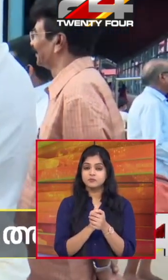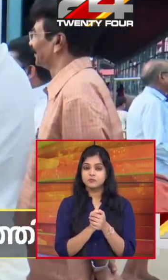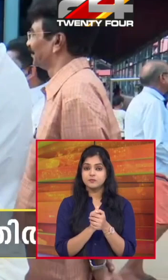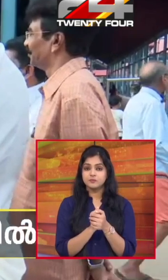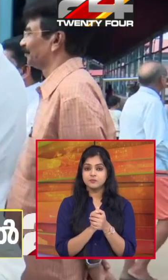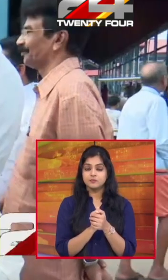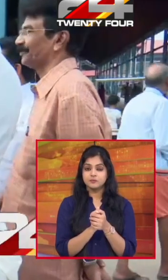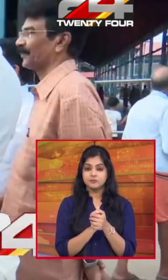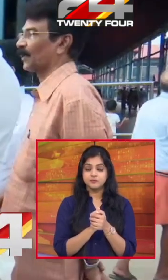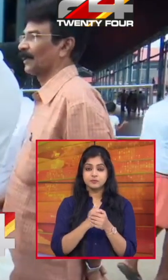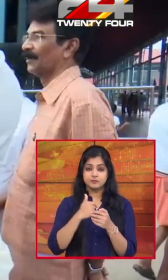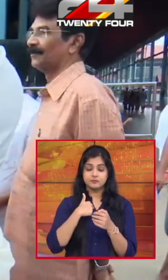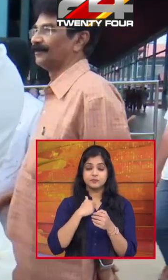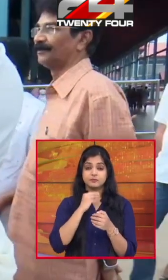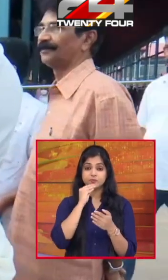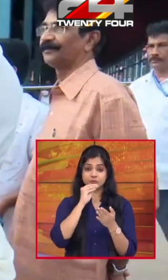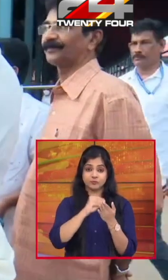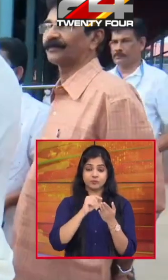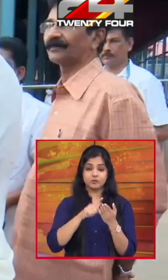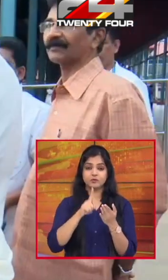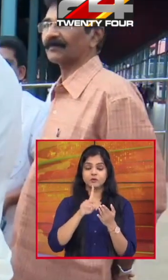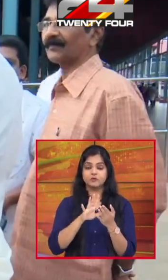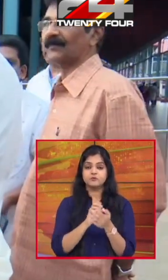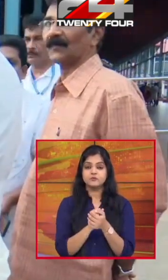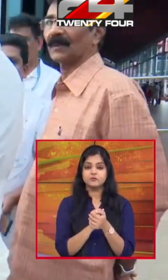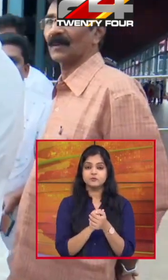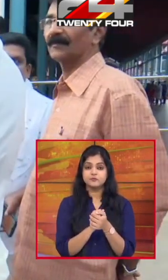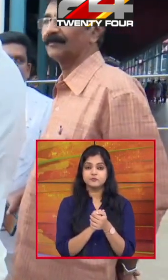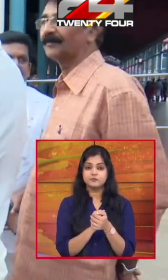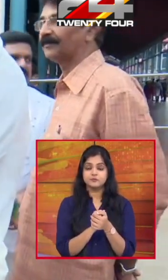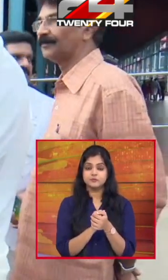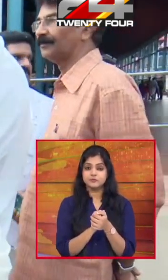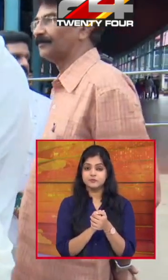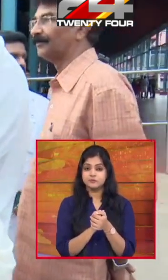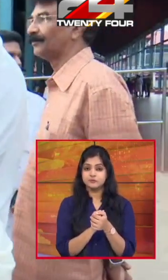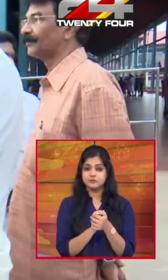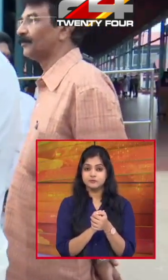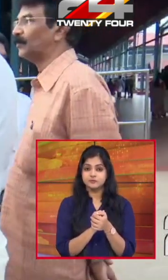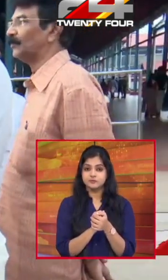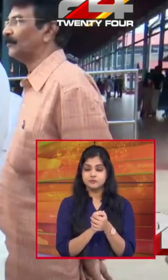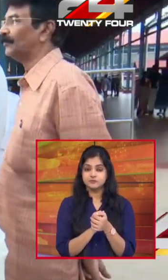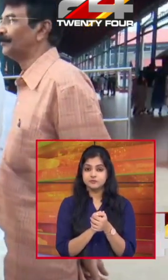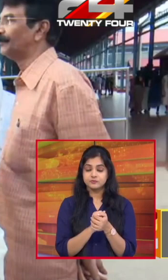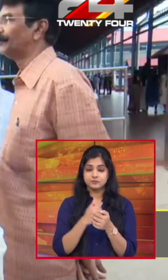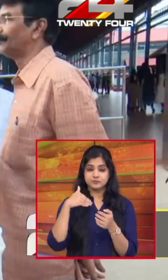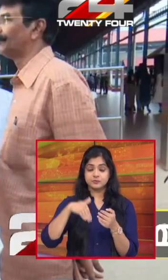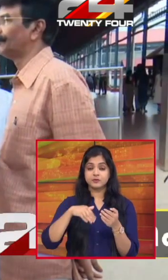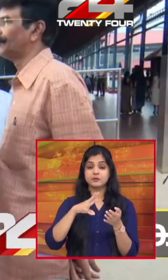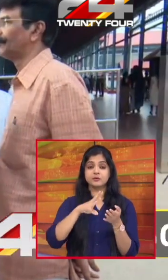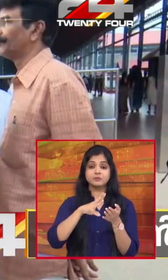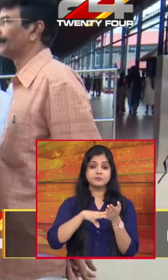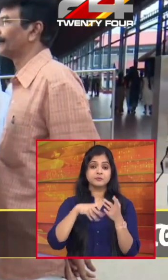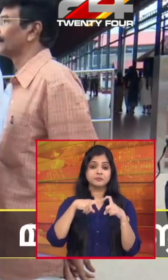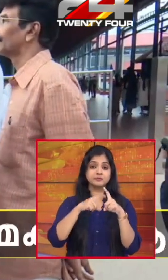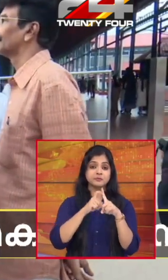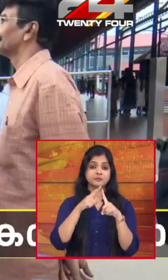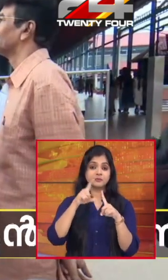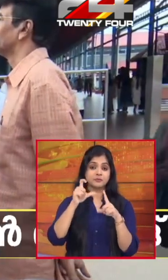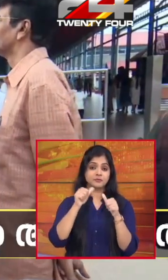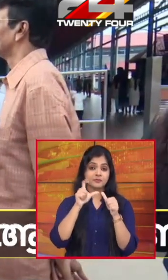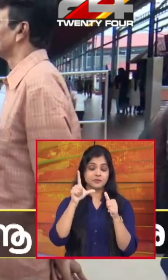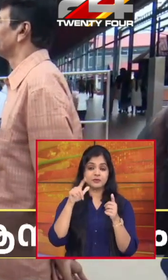വെച്ചിട്ടുണ്ട്? നമ്മളിപ്പോഴേ ഒരു പ്രപ്പോസൽ കൊടുത്തിട്ടുണ്ട്. പിന്നെ നമ്മുടെ ഇവിടെ ഒരു മെഡിക്കൽ സെൻ്റർ ഉണ്ട്. ആ മെഡിക്കൽ സെൻ്ററിൻ്റെ